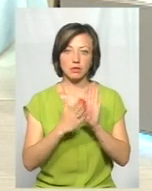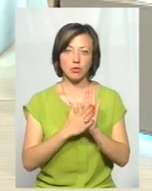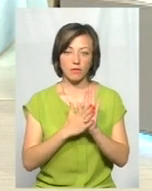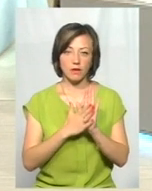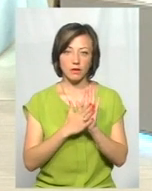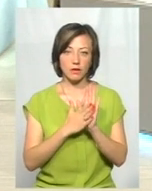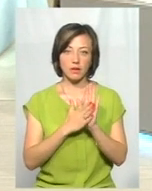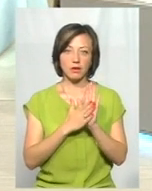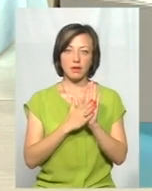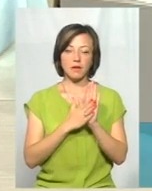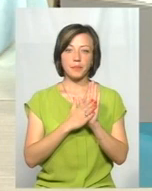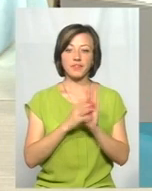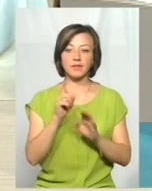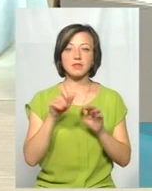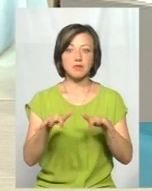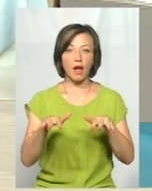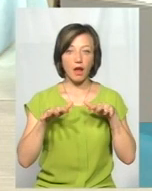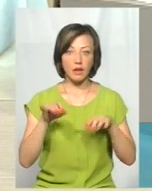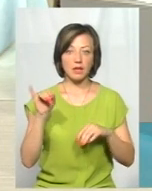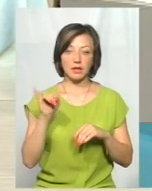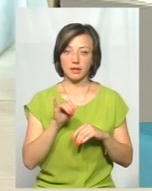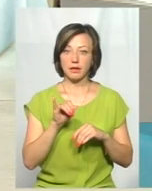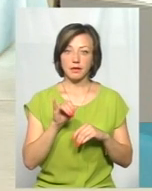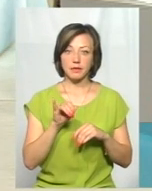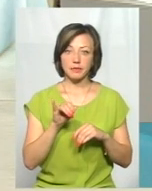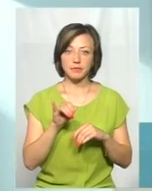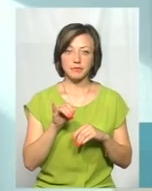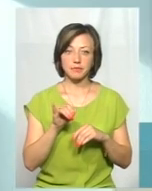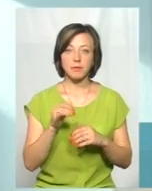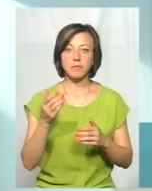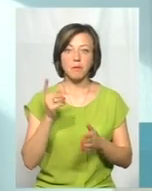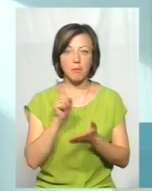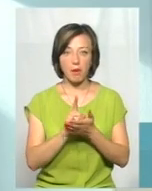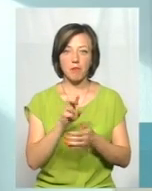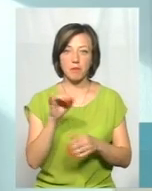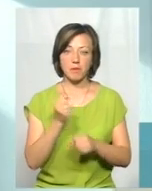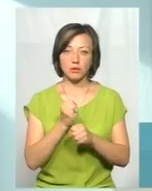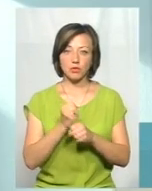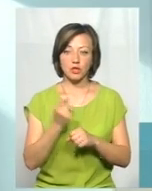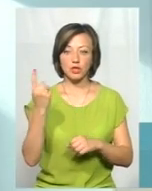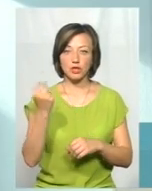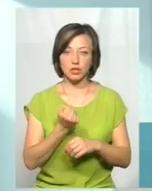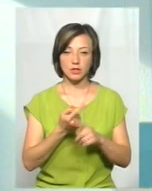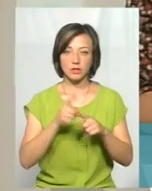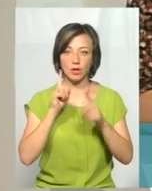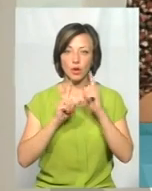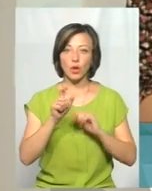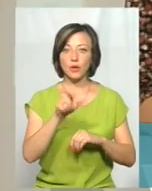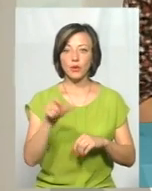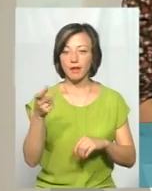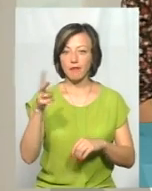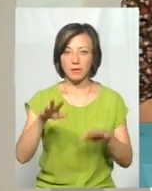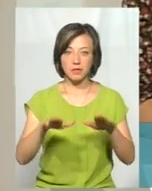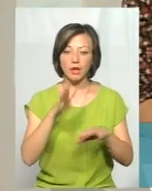зареєстрований в залі пленарній і... Ну, мав би працювати цей пленарний тиждень, мав би працювати в двох